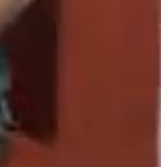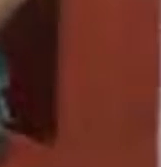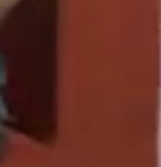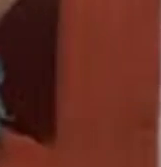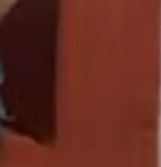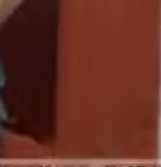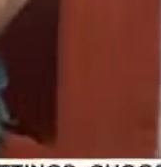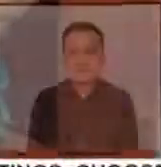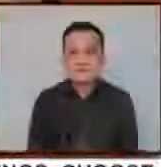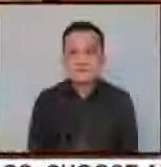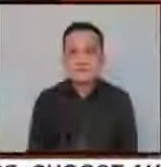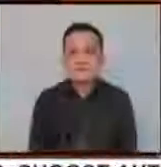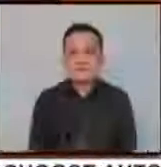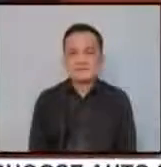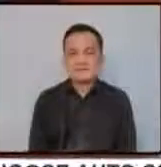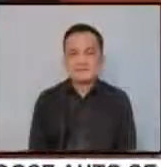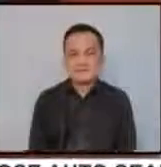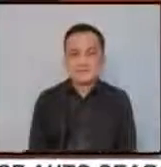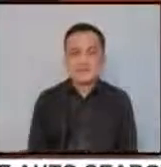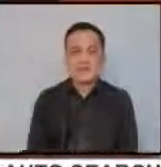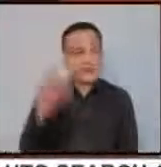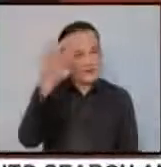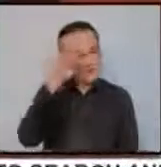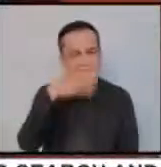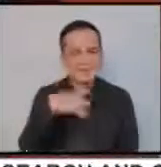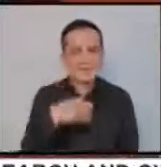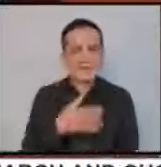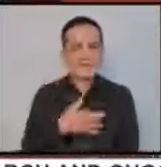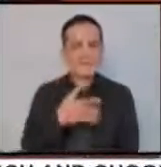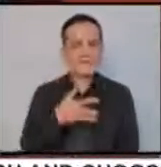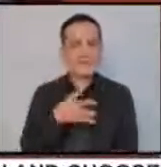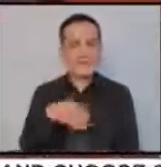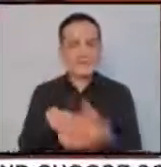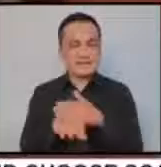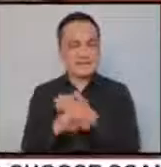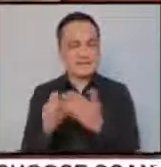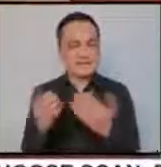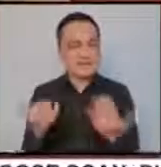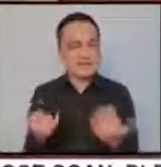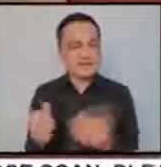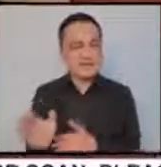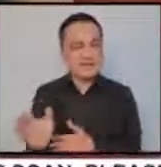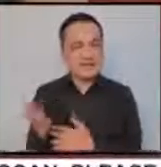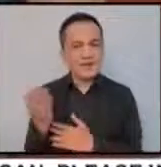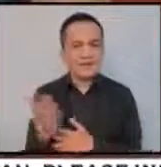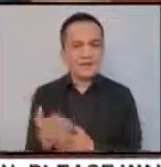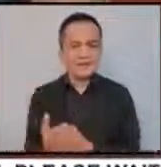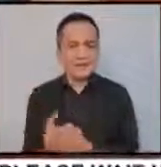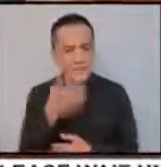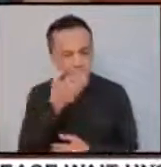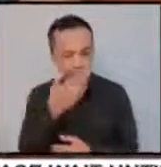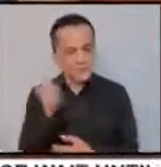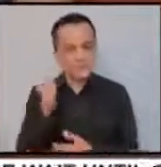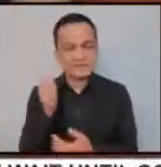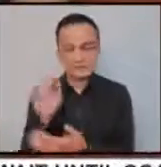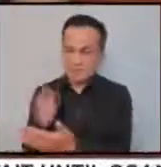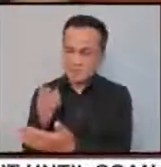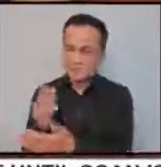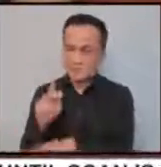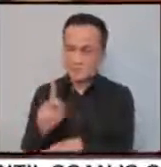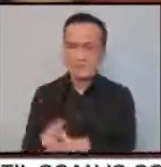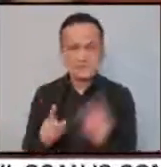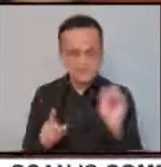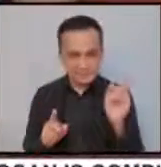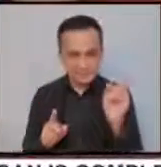Ang ganda, Fi. Para tayong nasa langit ngayong umaga. Best choir in the Philippines. Oo, talaga naman. At ngayon pong